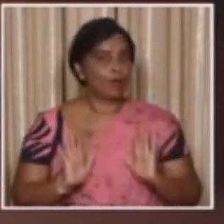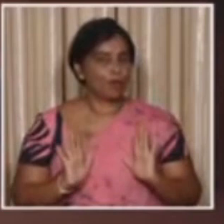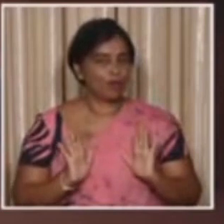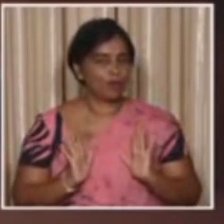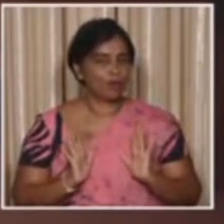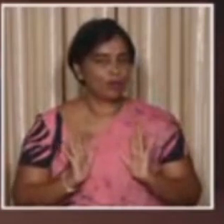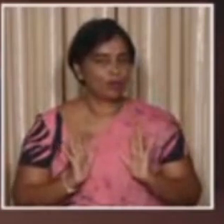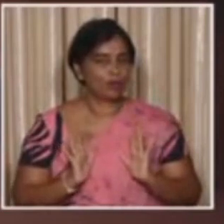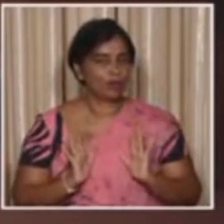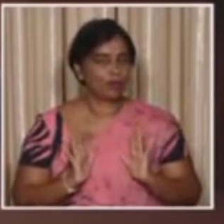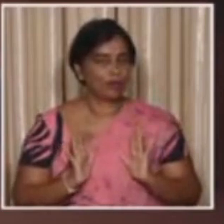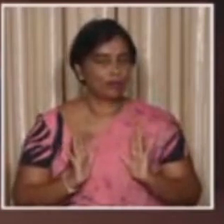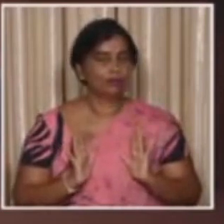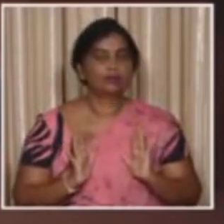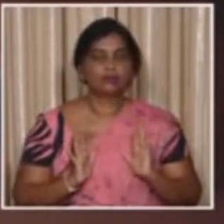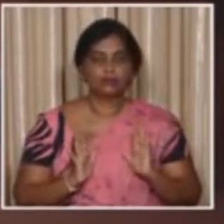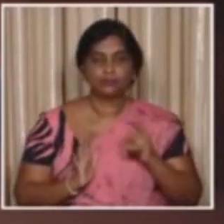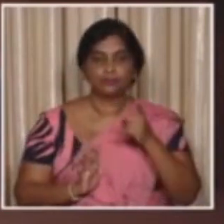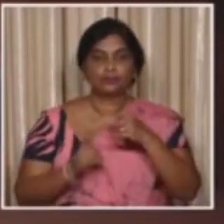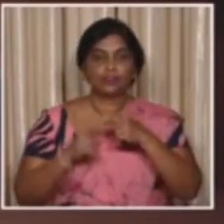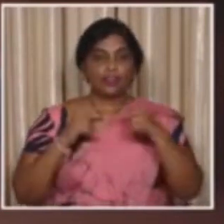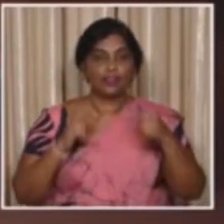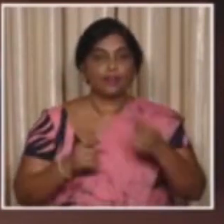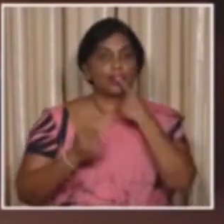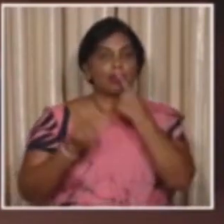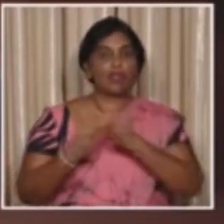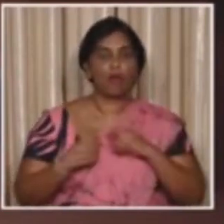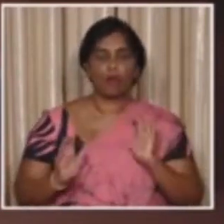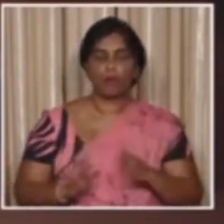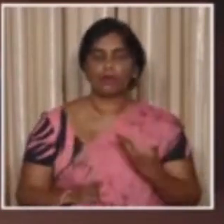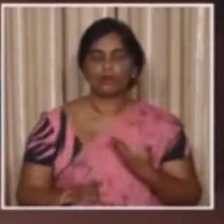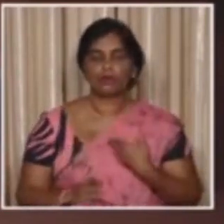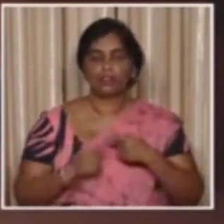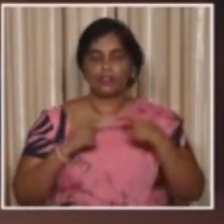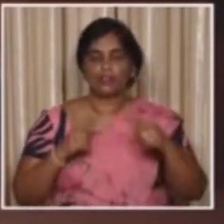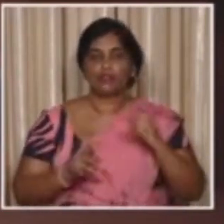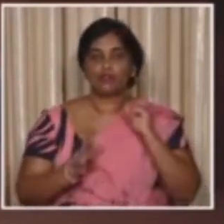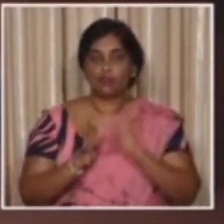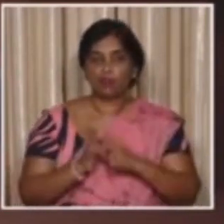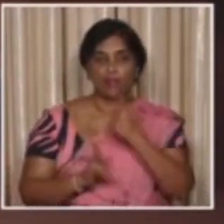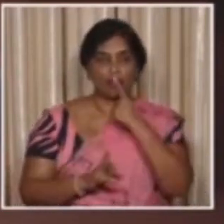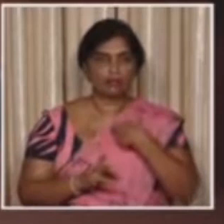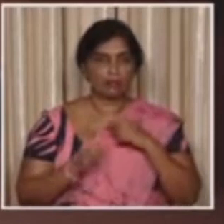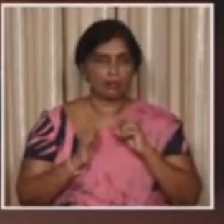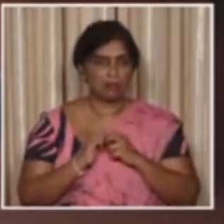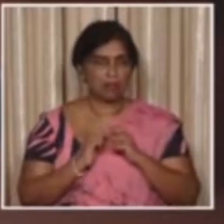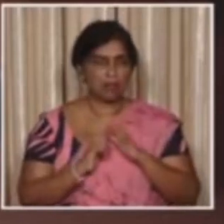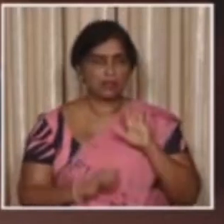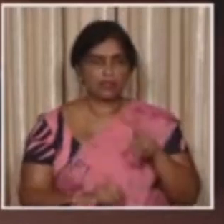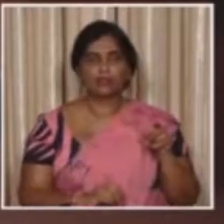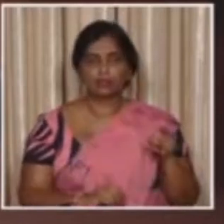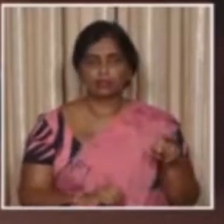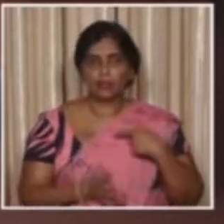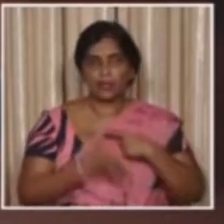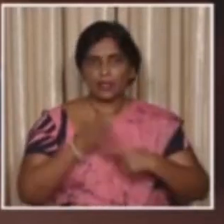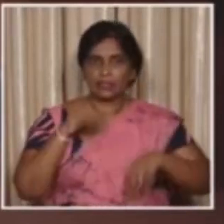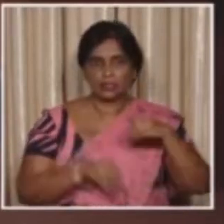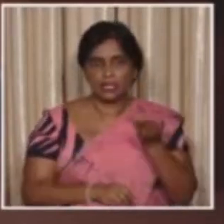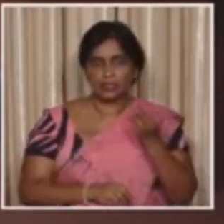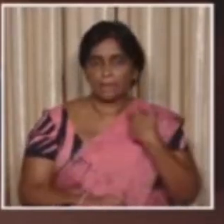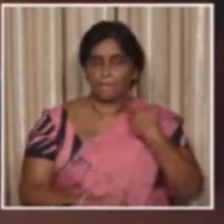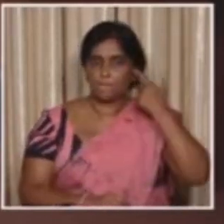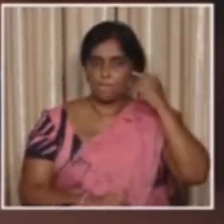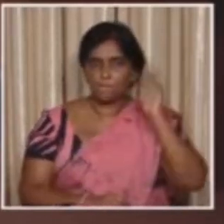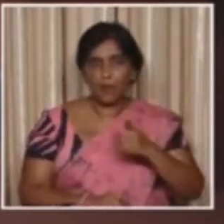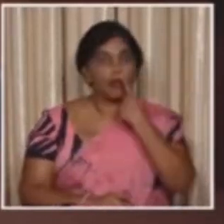තිබුණා. මොකද ඔබතුමා විපක්ෂ අපිට නික කියන්න ඕන. විපක්ෂ සංවිධායකරයට කියනවා මෙහෙම ප්‍රශ්නයක් ඇවිල්ලා තියෙනවා. අපි ඡන්දයක් ගැනීමට බලාපොරොත්තු වෙන